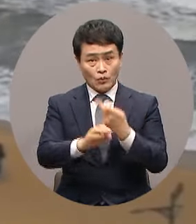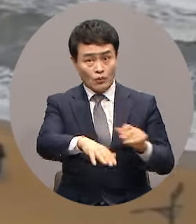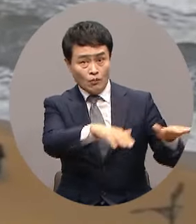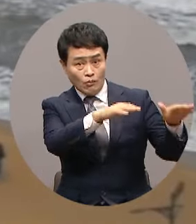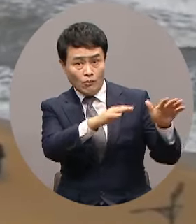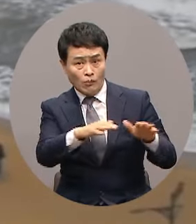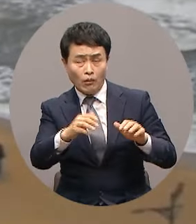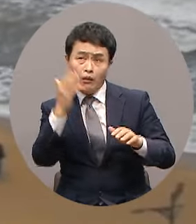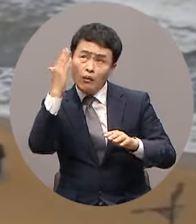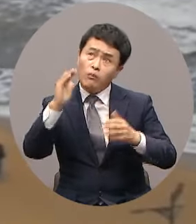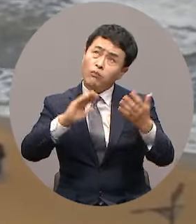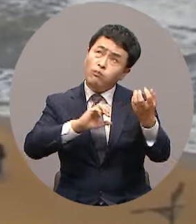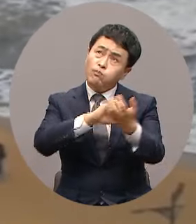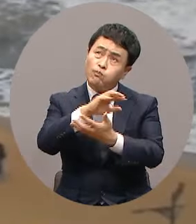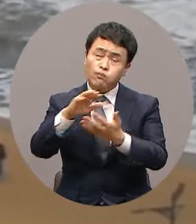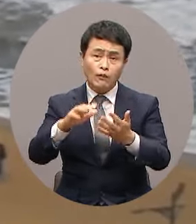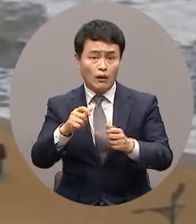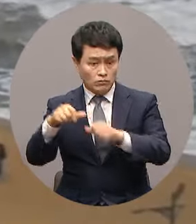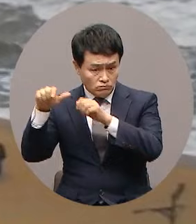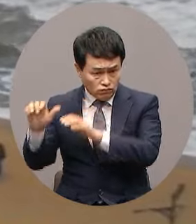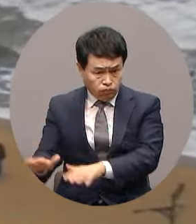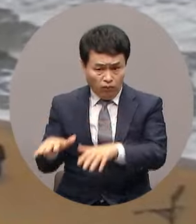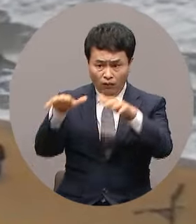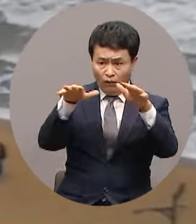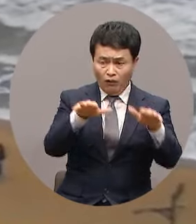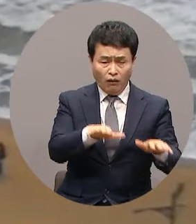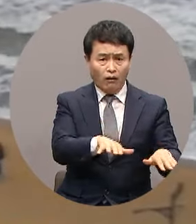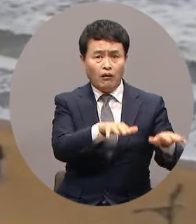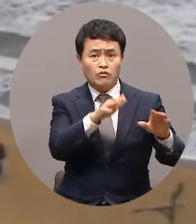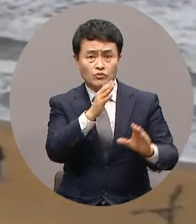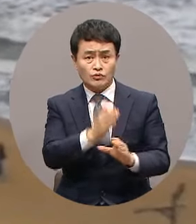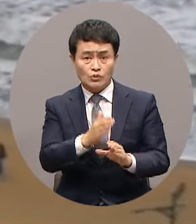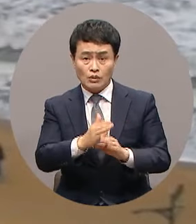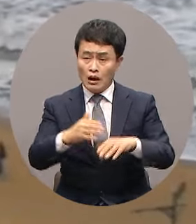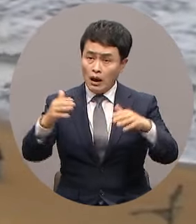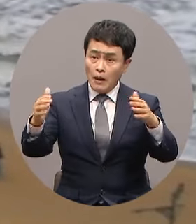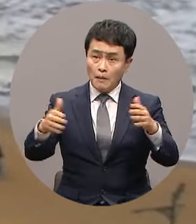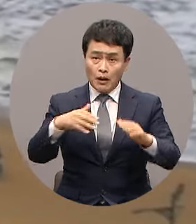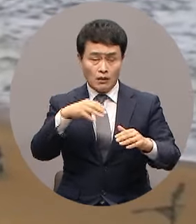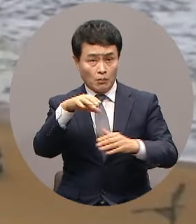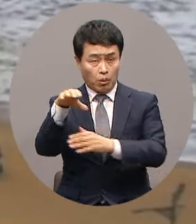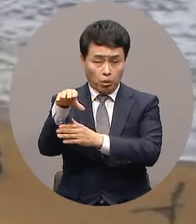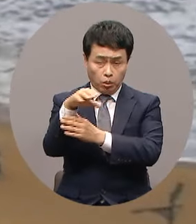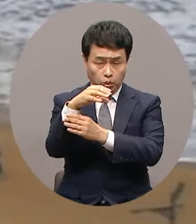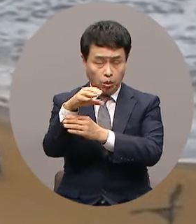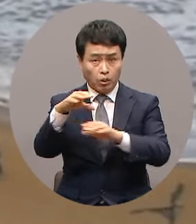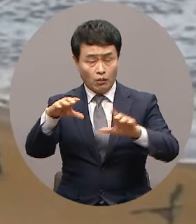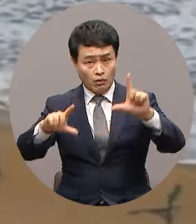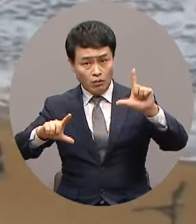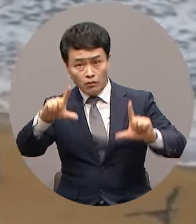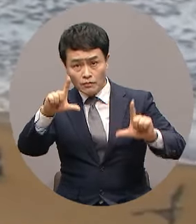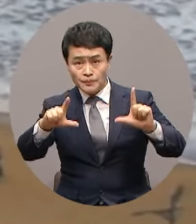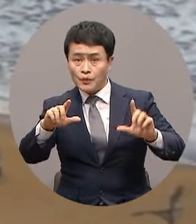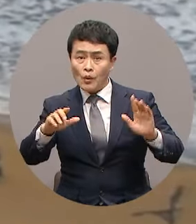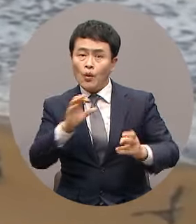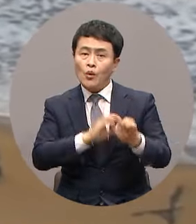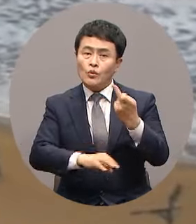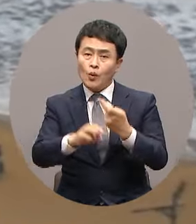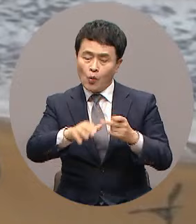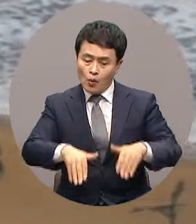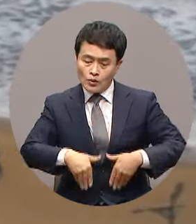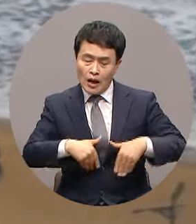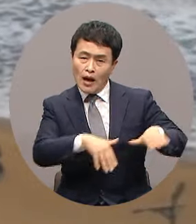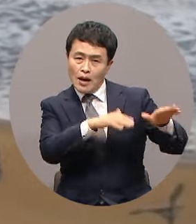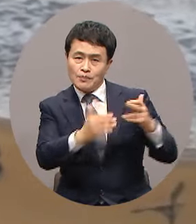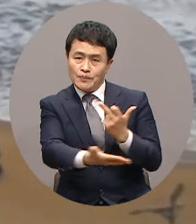하늘빛이 흐린 가운데 이렇게 강한 너울성 파도가 밀려오고 있습니다 바람의 카메라도 몹이 흔들리고 있는데 오늘 동해안과 남해안